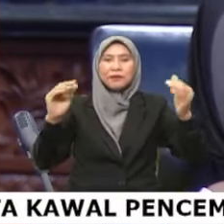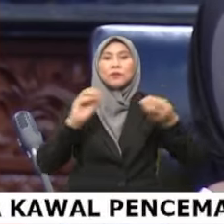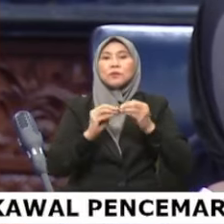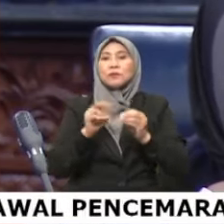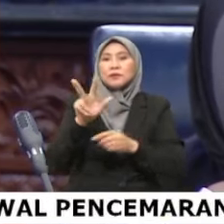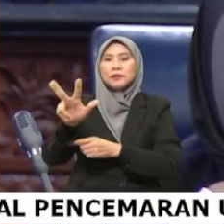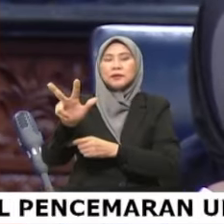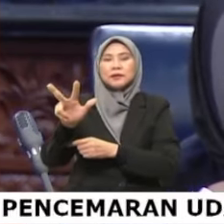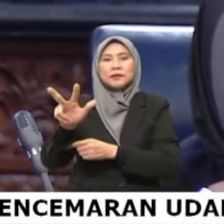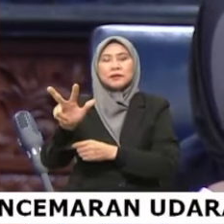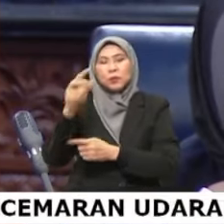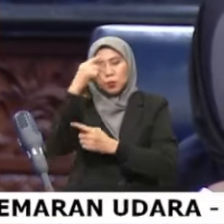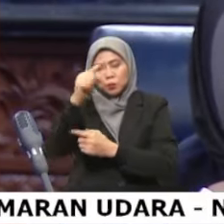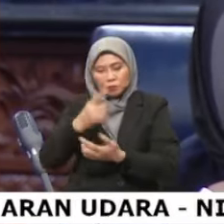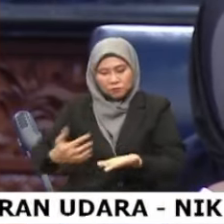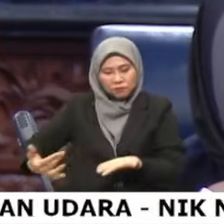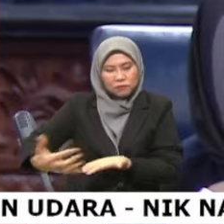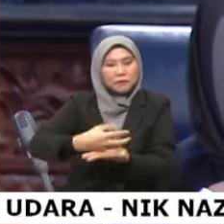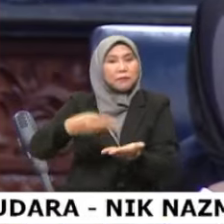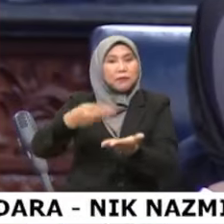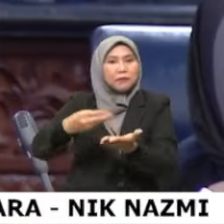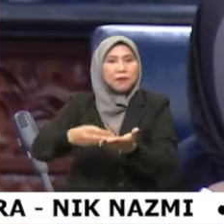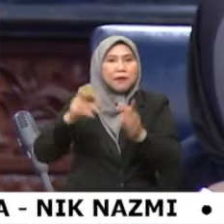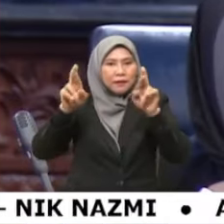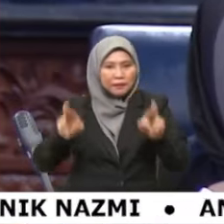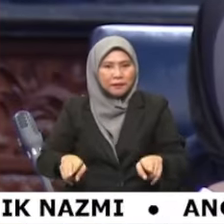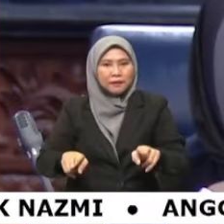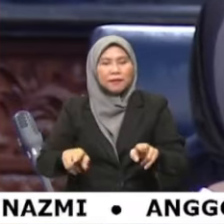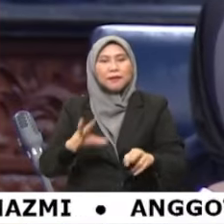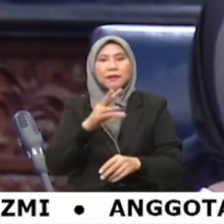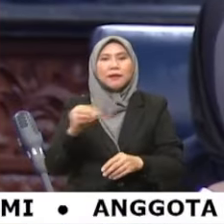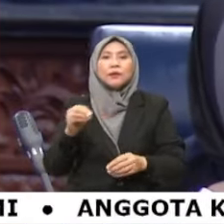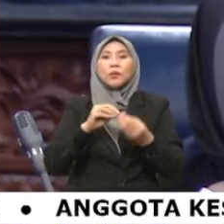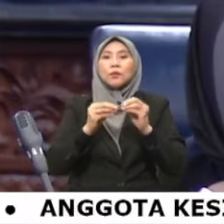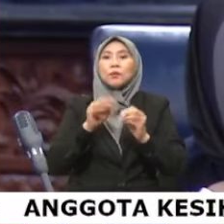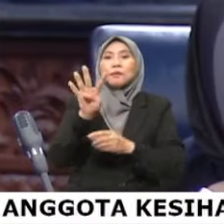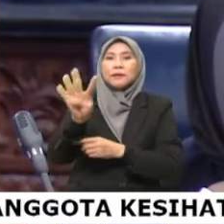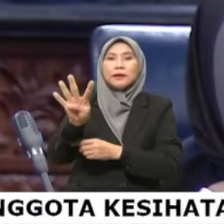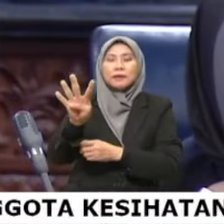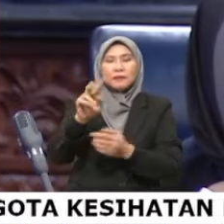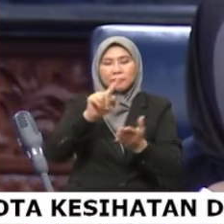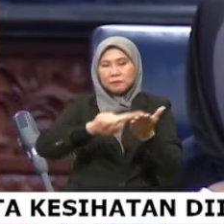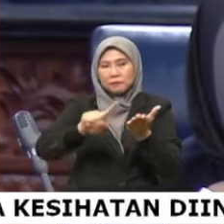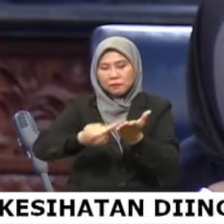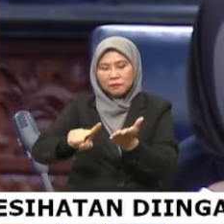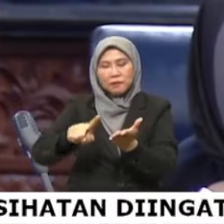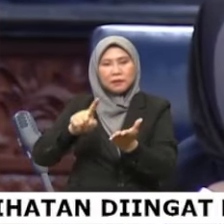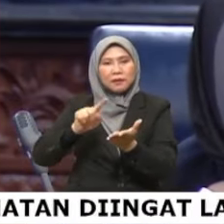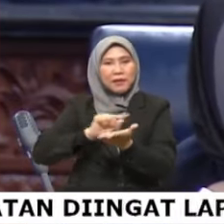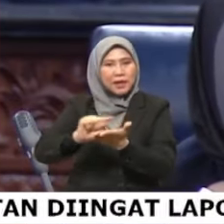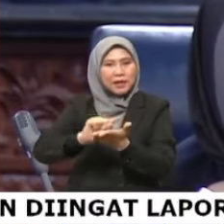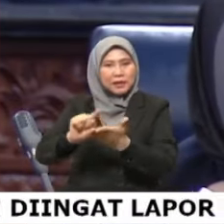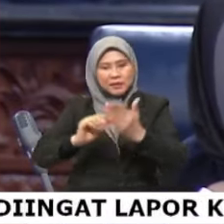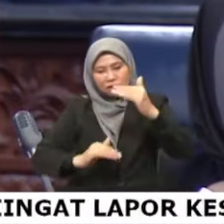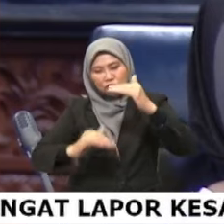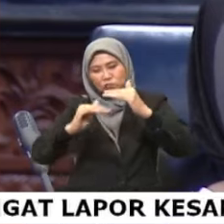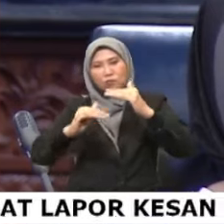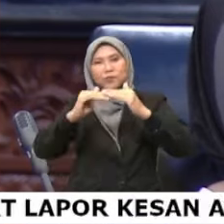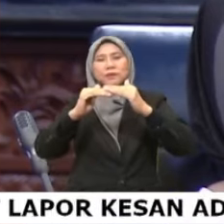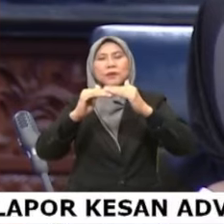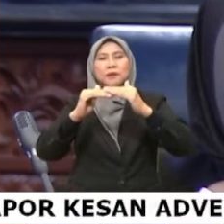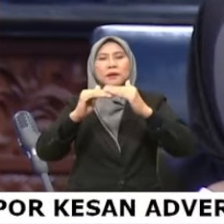melaksanakan inisiatif pendapatan rakyat. 4, semakkan perintah gaji minima dari semasa